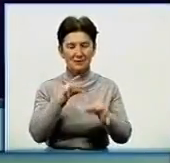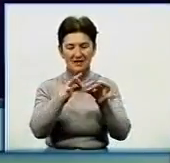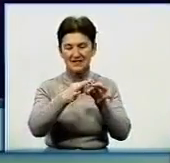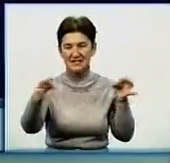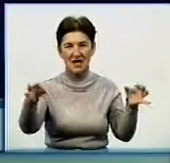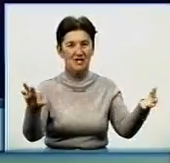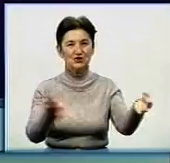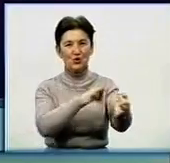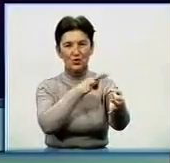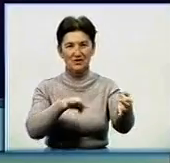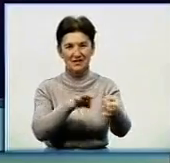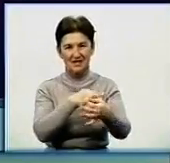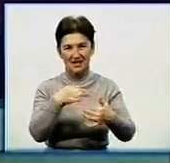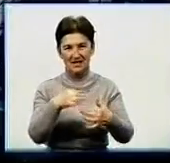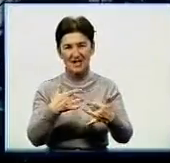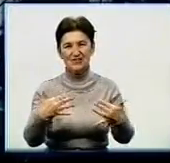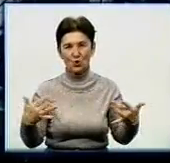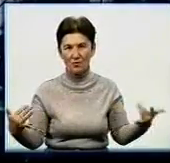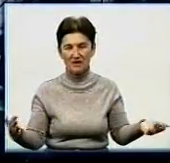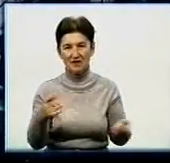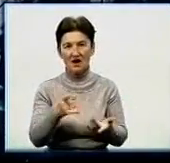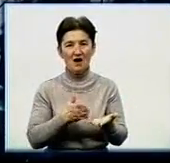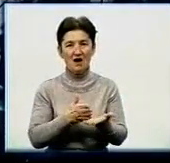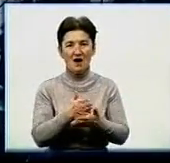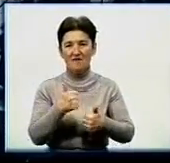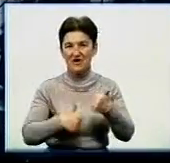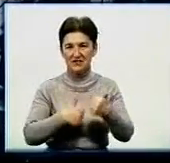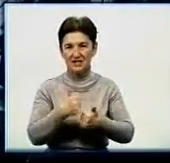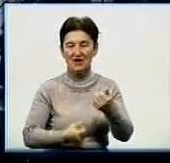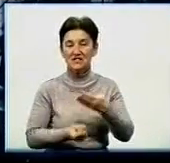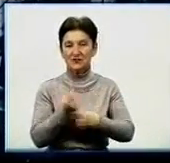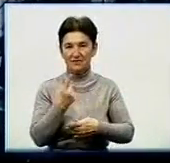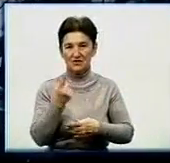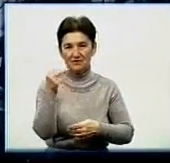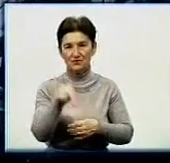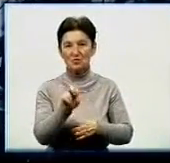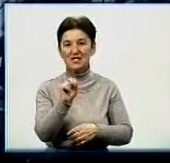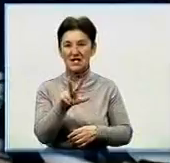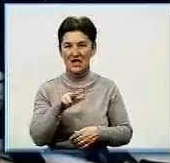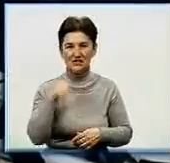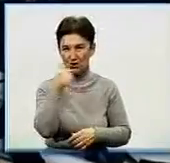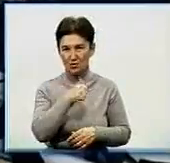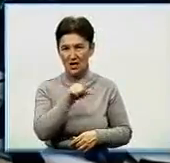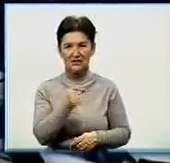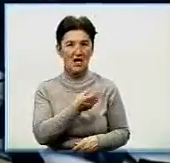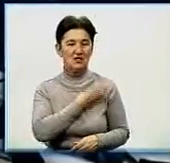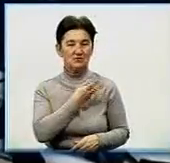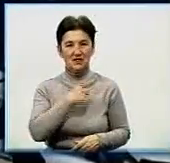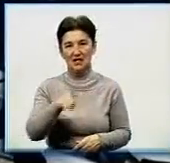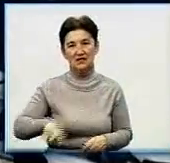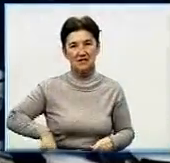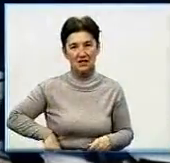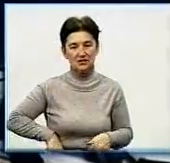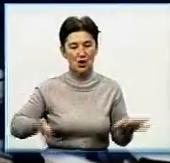інструментах імені Юрія Хілобокова. Фестиваль імені Юрія Хілобокова з'явився у Кіровограді у 2013 році за ініціативи директора